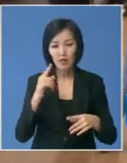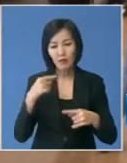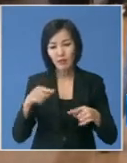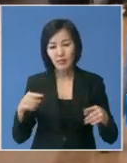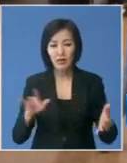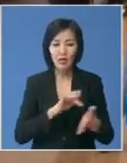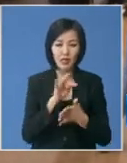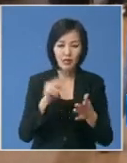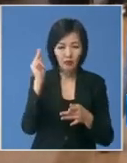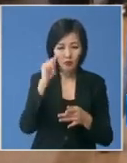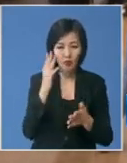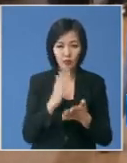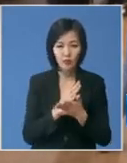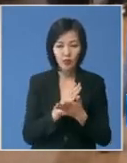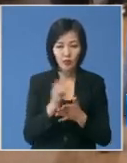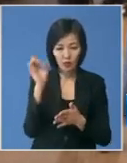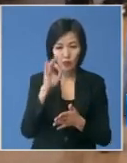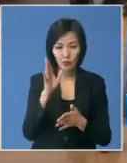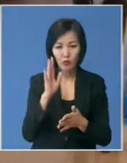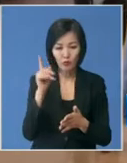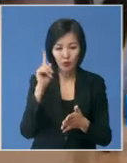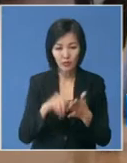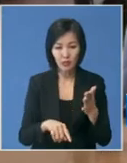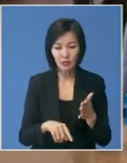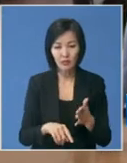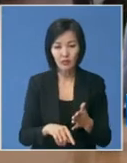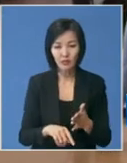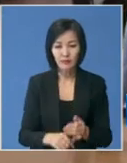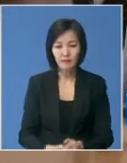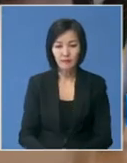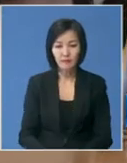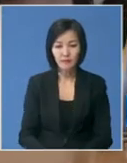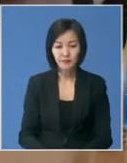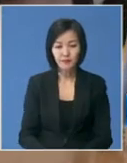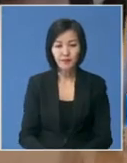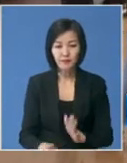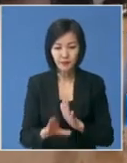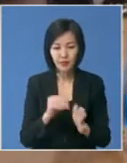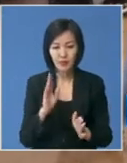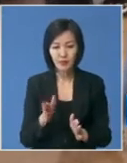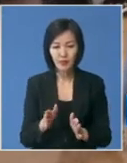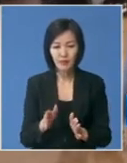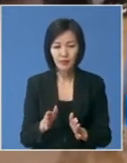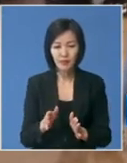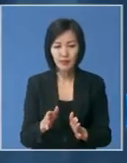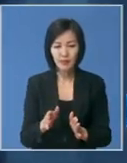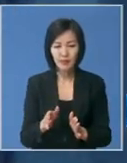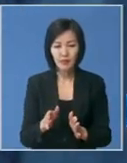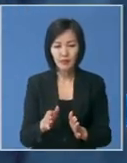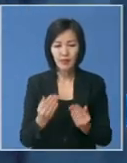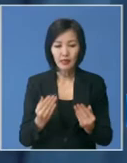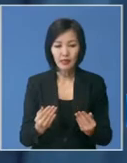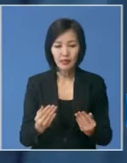енді осылардың арасынан Құдай берсе шығама деп отырмыз. Алла берсе осы оқушылардың арасынан іріктеп аламыз. Неге десең, мына